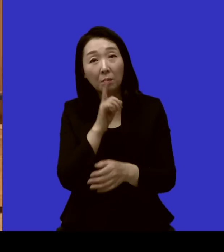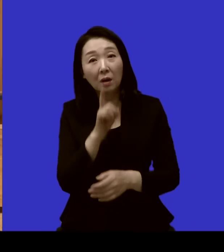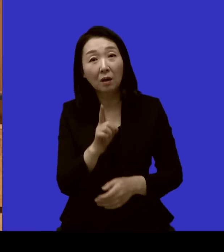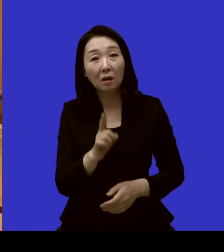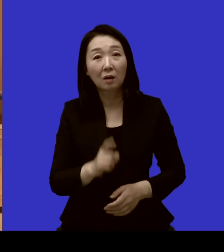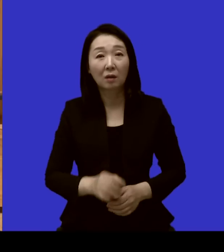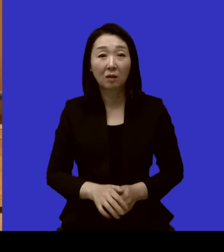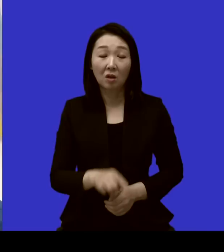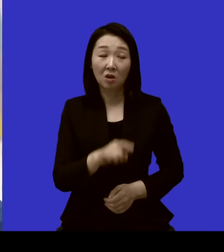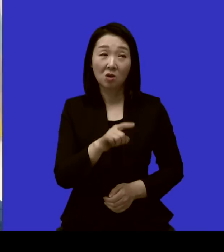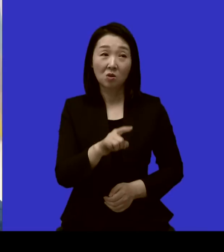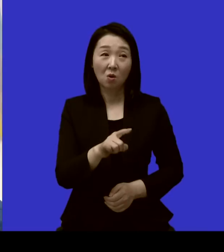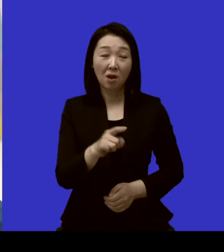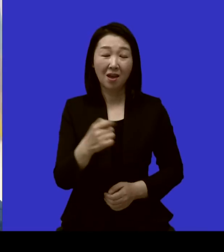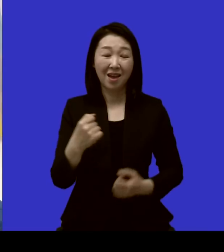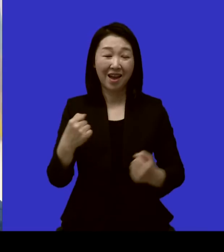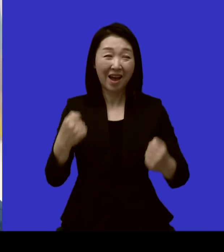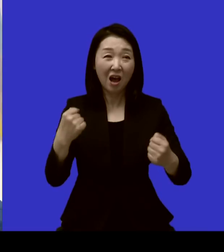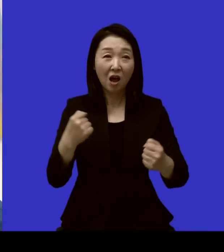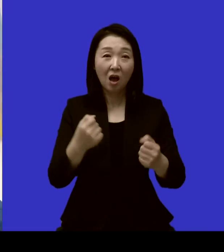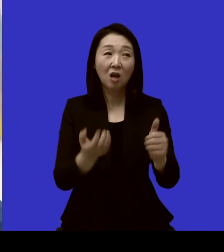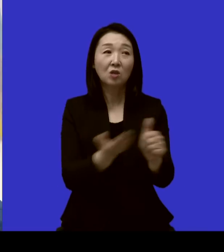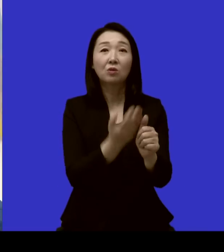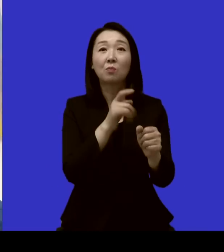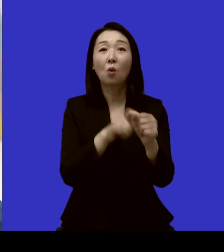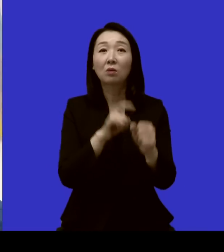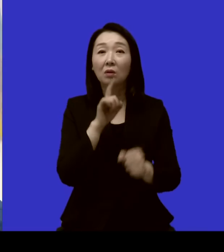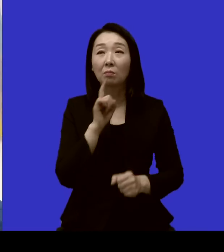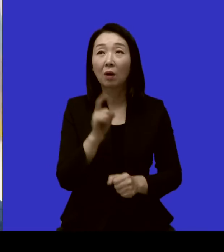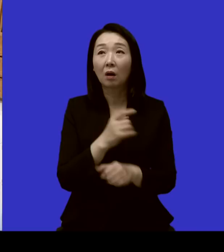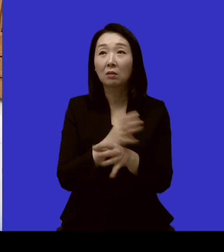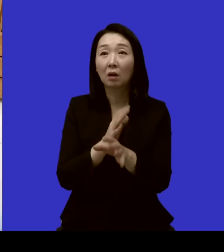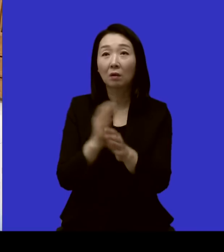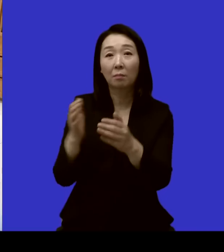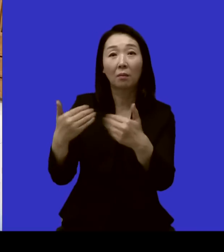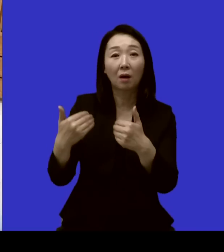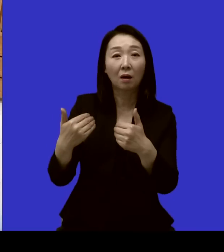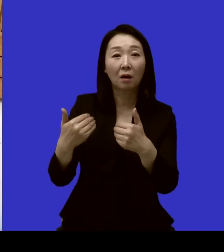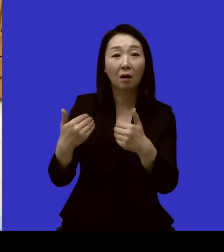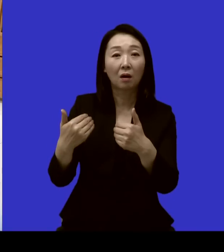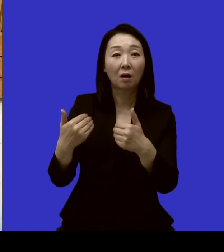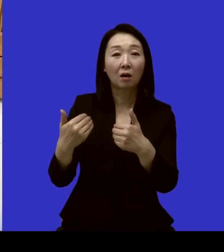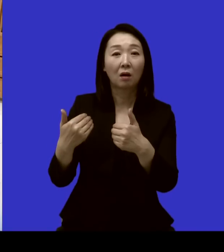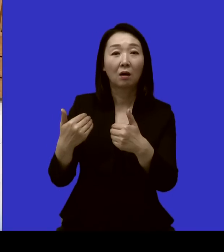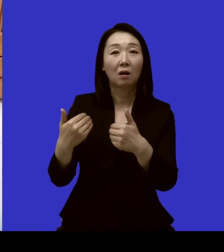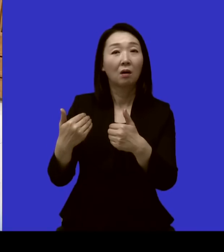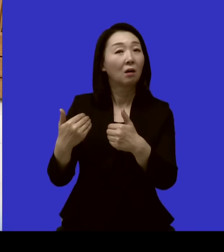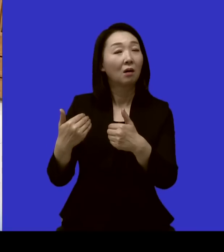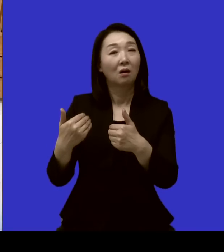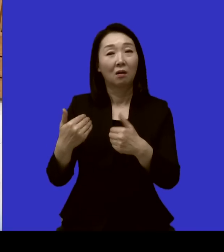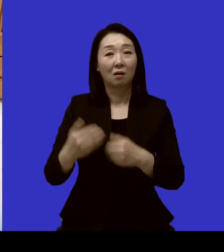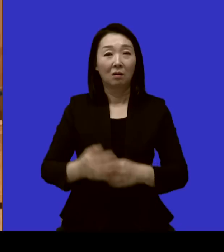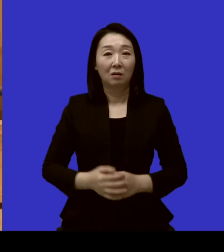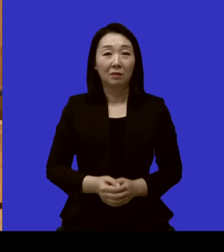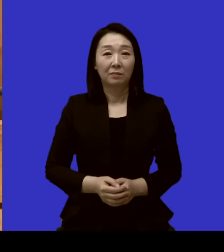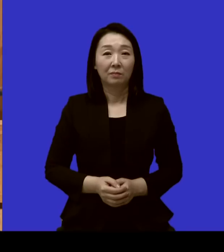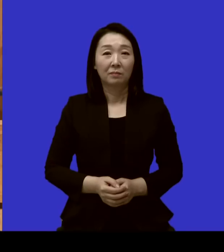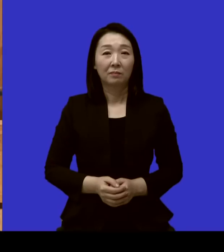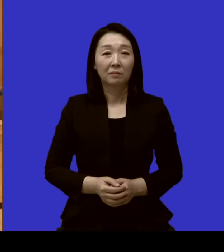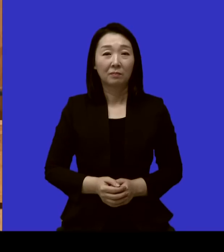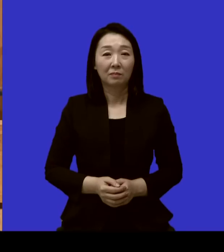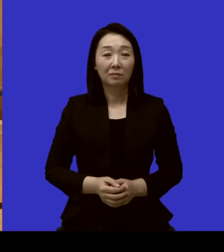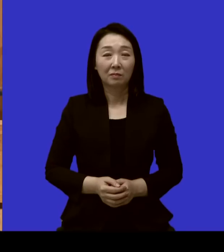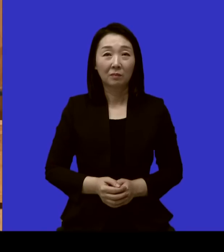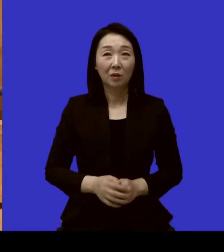이제 너의 담력을 키워주기 위해서 그런 거다. 나중에 장난스럽게 얘기를 했지만 저도 없지. 말이 안 되지. 이렇게 잠궈